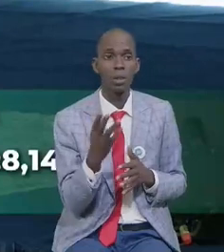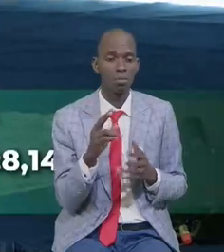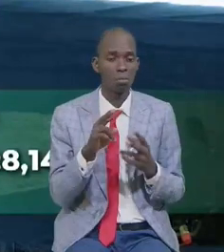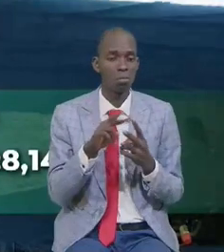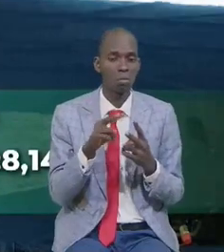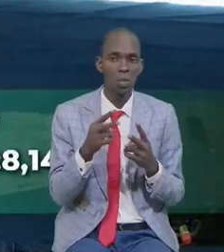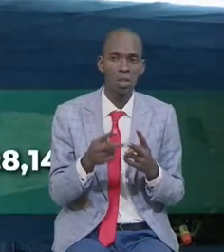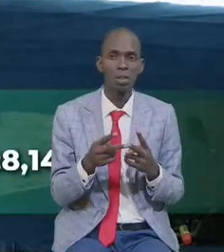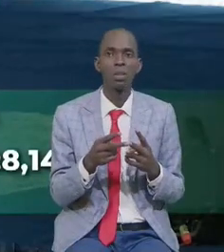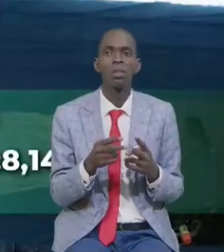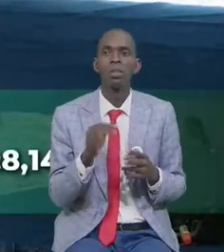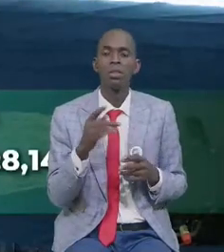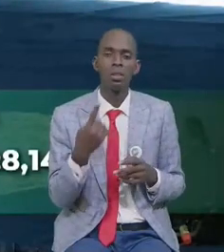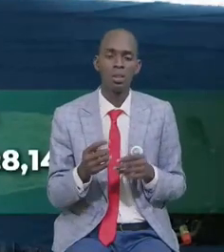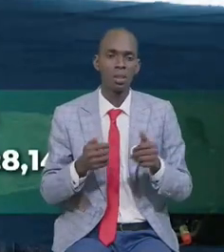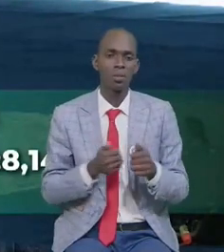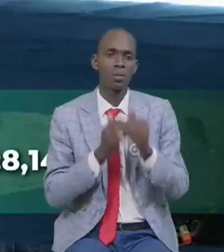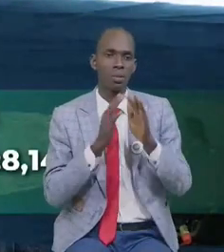Jean 6, 24.